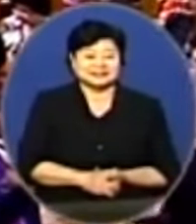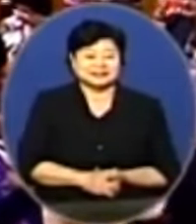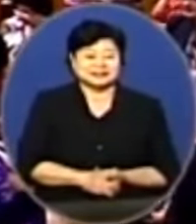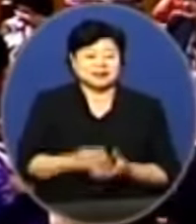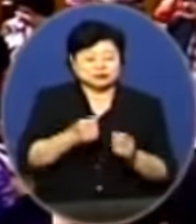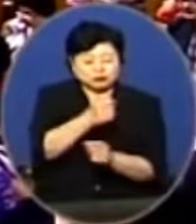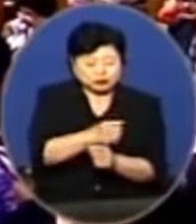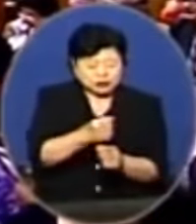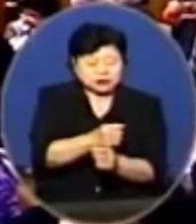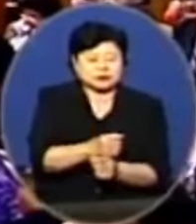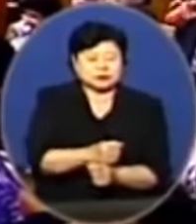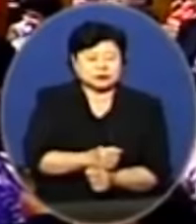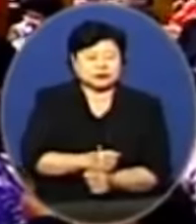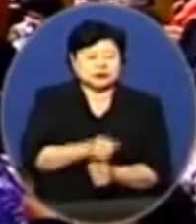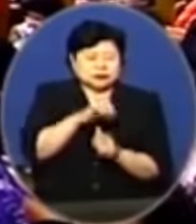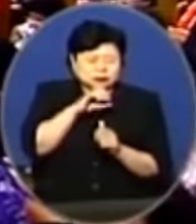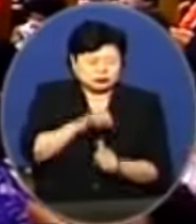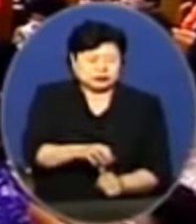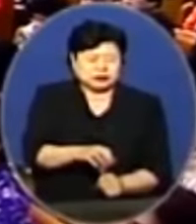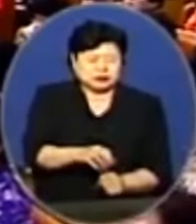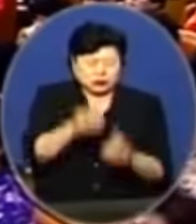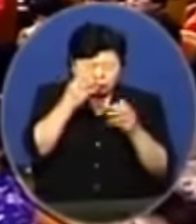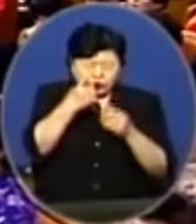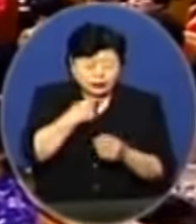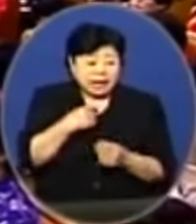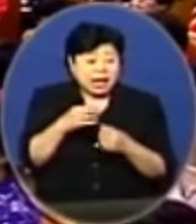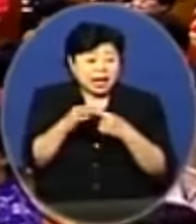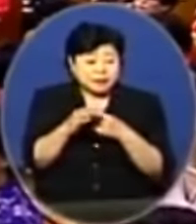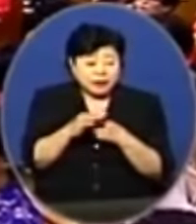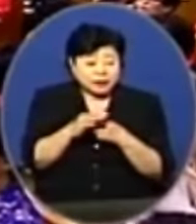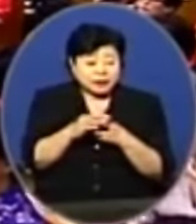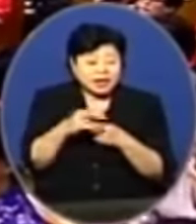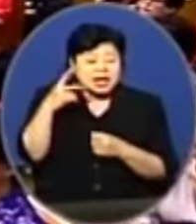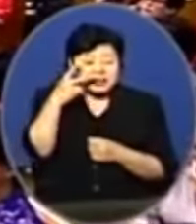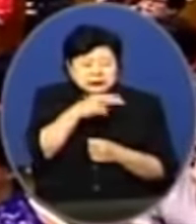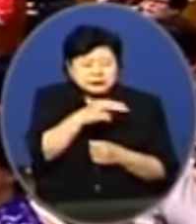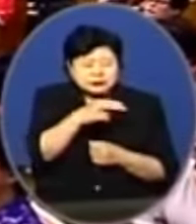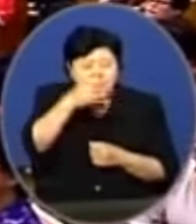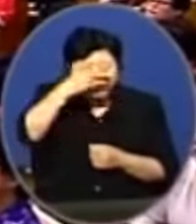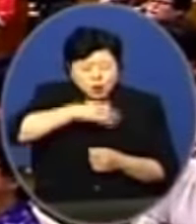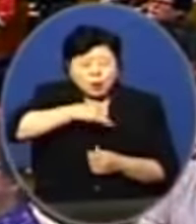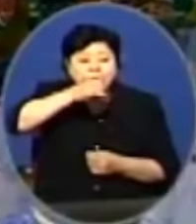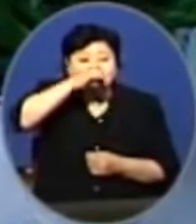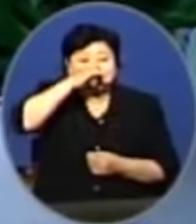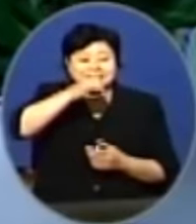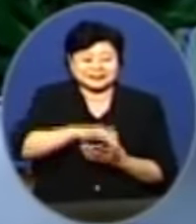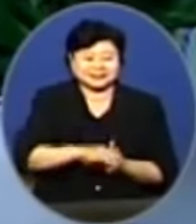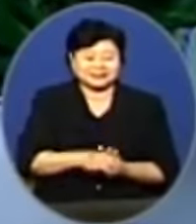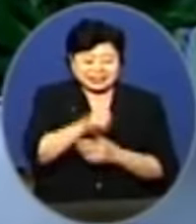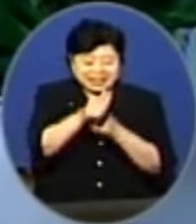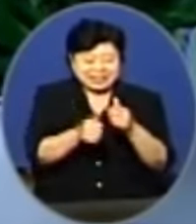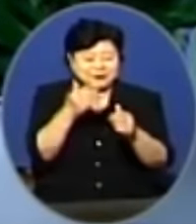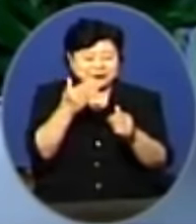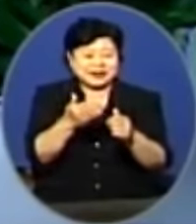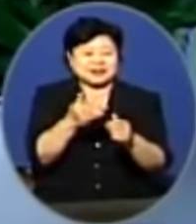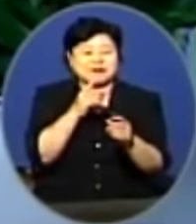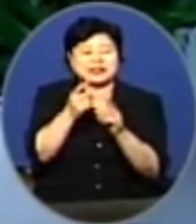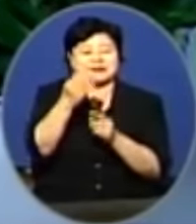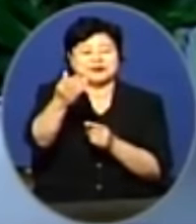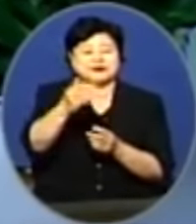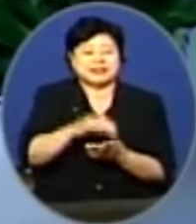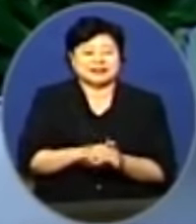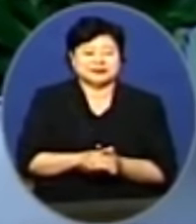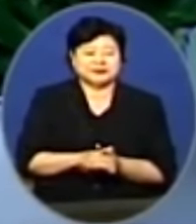묶이고 짓눌리고 고통당하면 금식이 이렇게 효과가 있다는 것입니다. 하나님께서 우리에게 말씀하시는